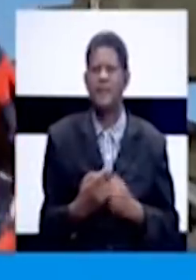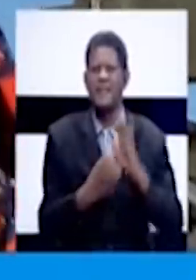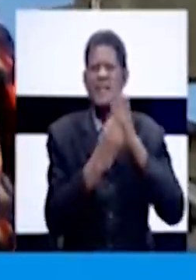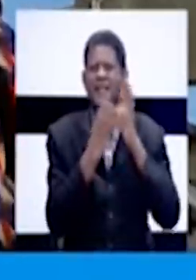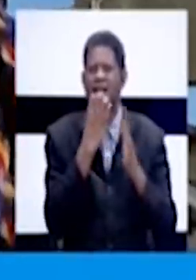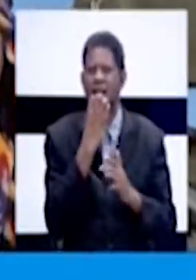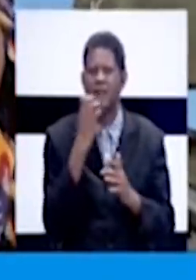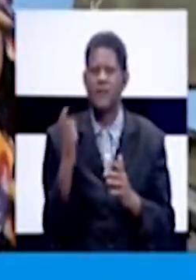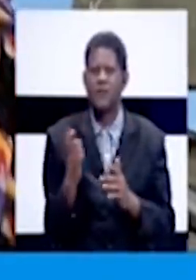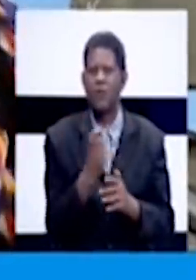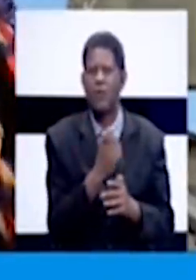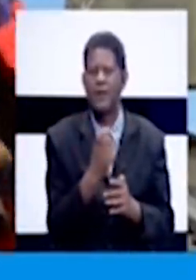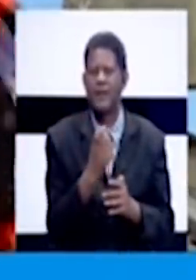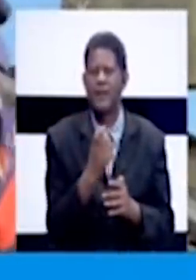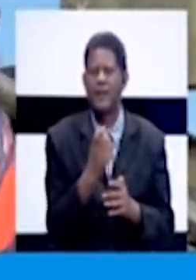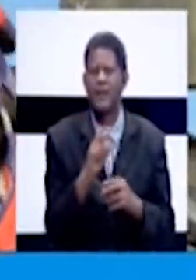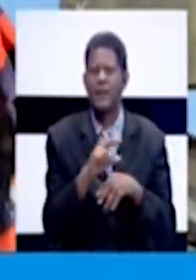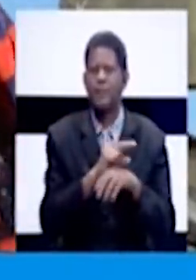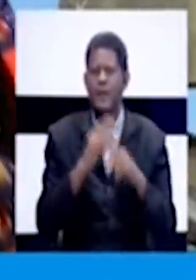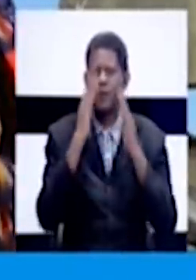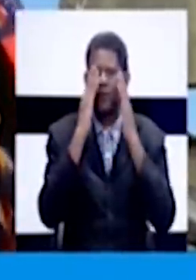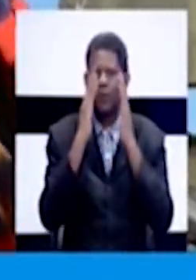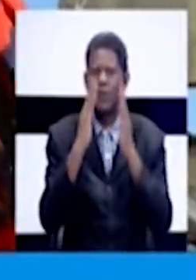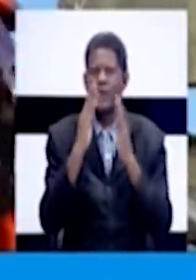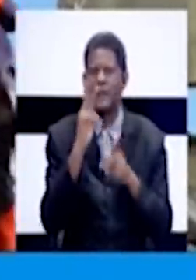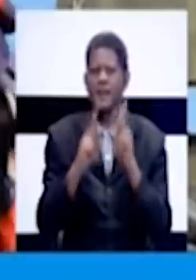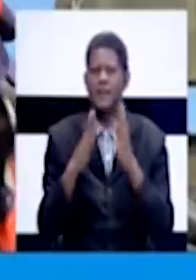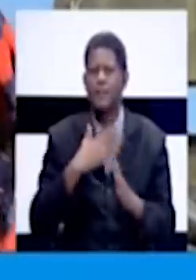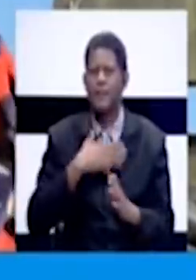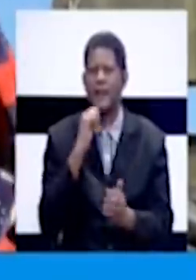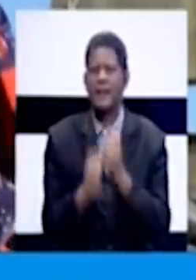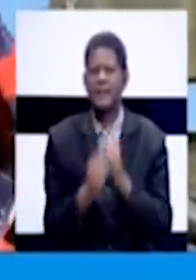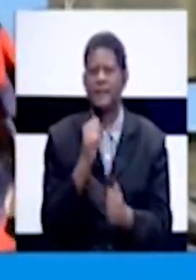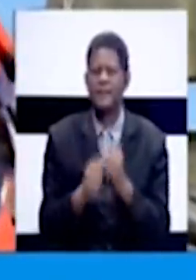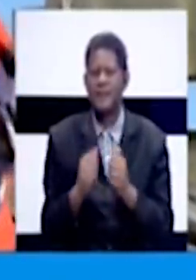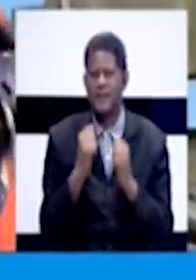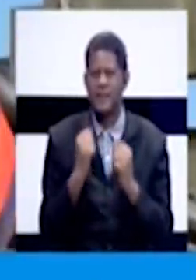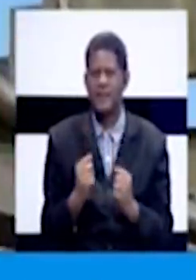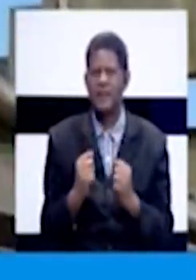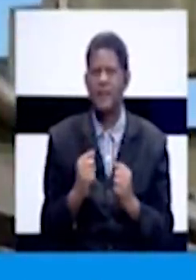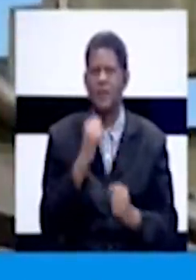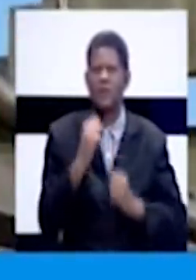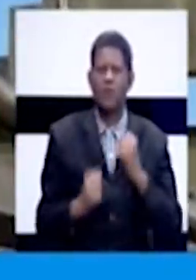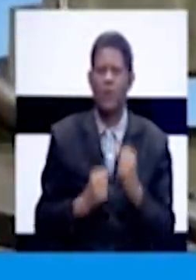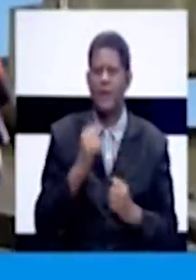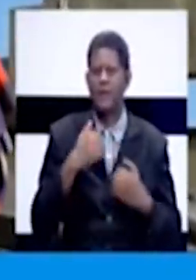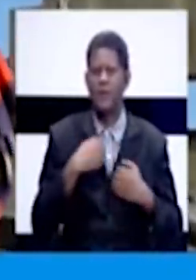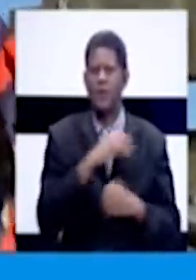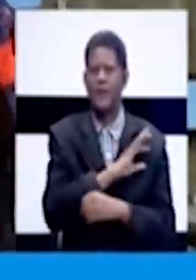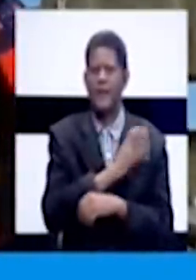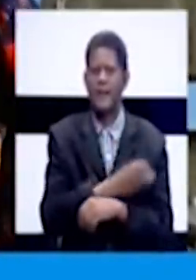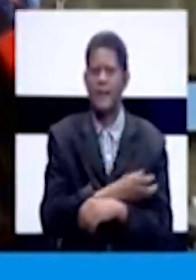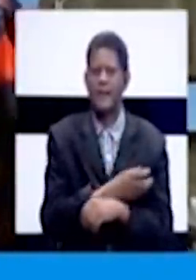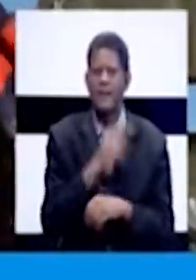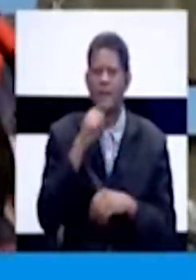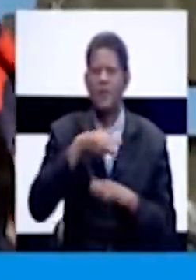خونا بير تقر نهزمنا خطف خبرز زو قوية زو لحيلي